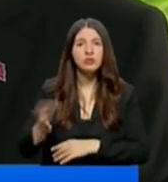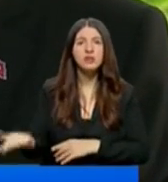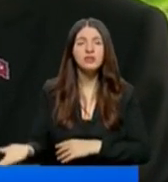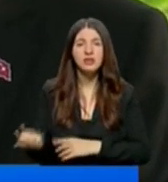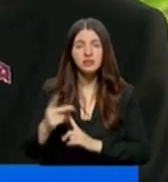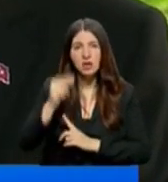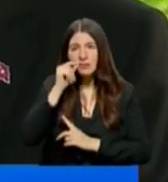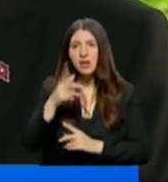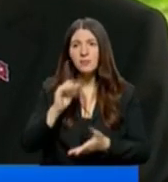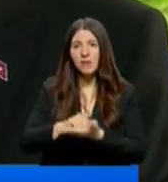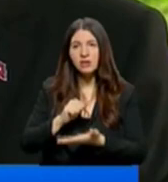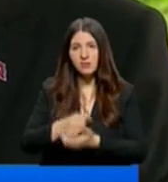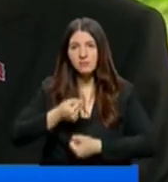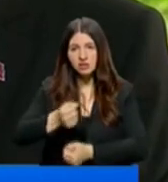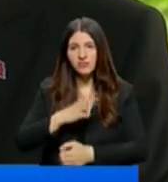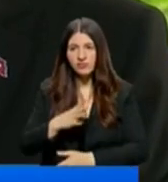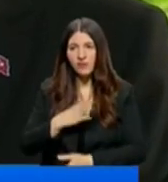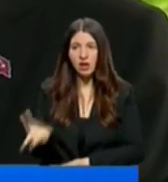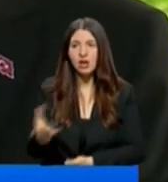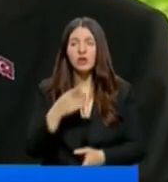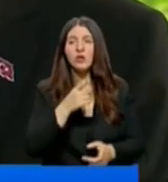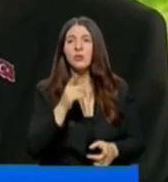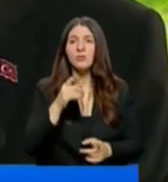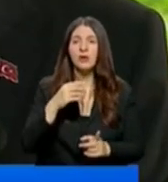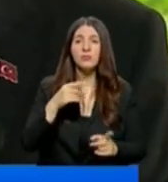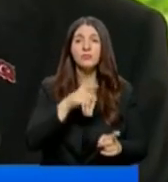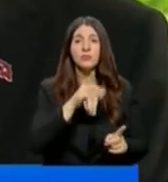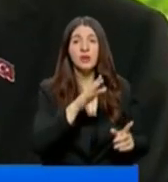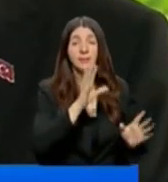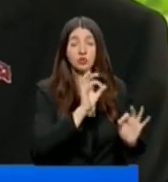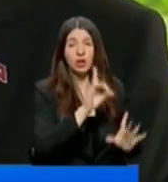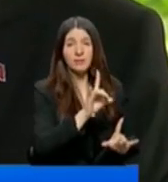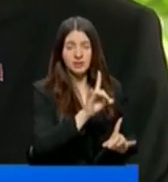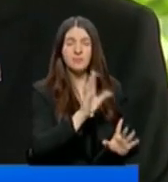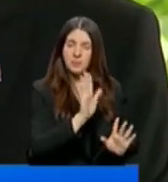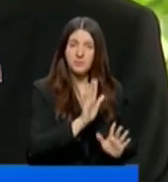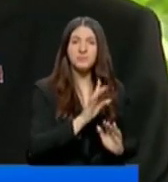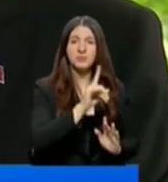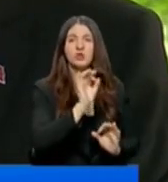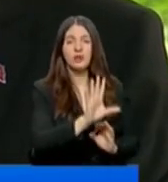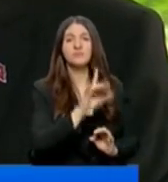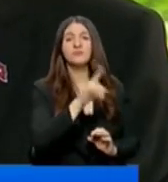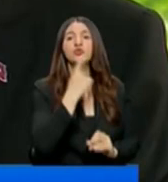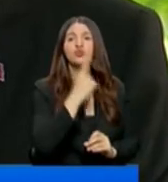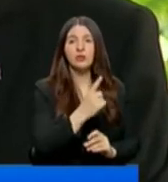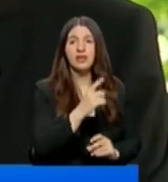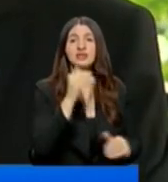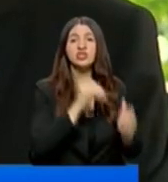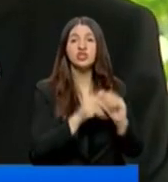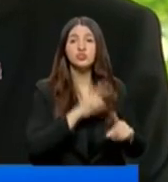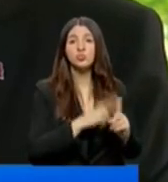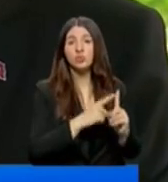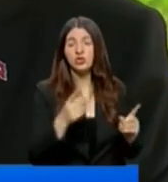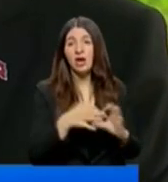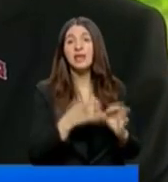Bey. Medyaya baskı var mı? Var. Şimdi bu seçim öncesine ilişkin. Şimdi ben söyledim. Ama iki gazete. Şöyle. Peki. Şimdi şöyle. Bu söyledikleriniz seçim sürecine